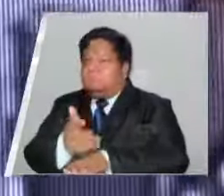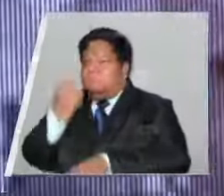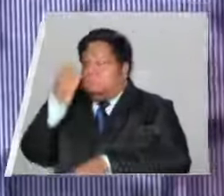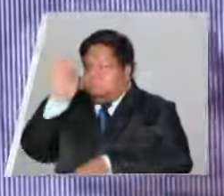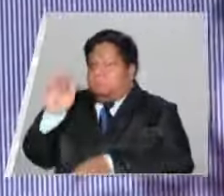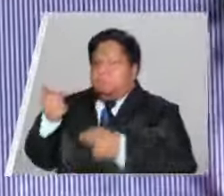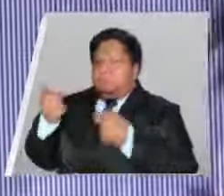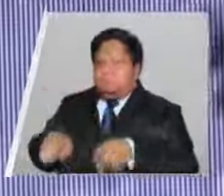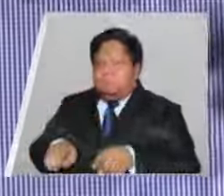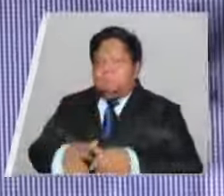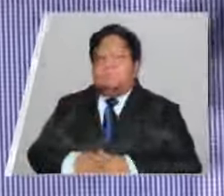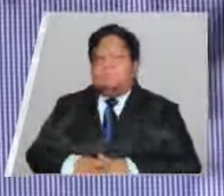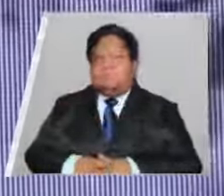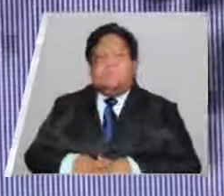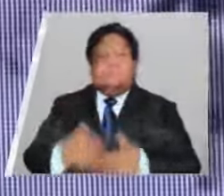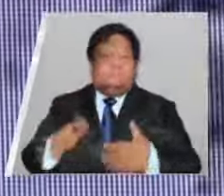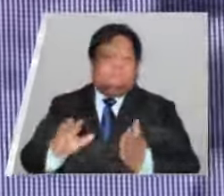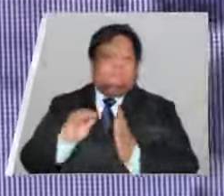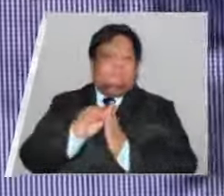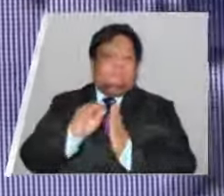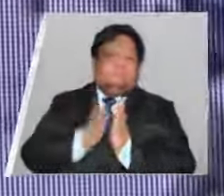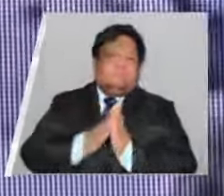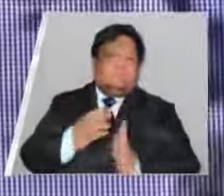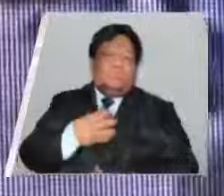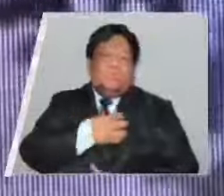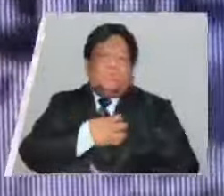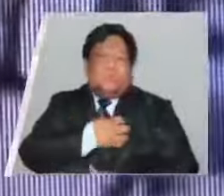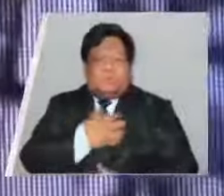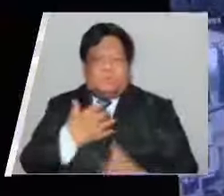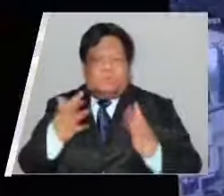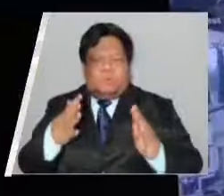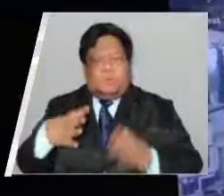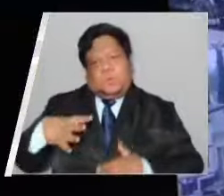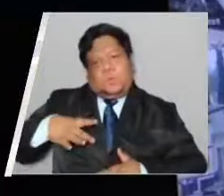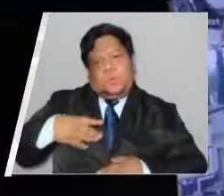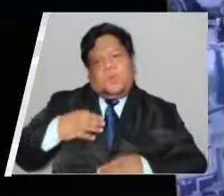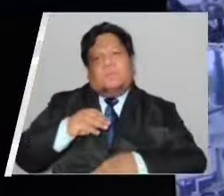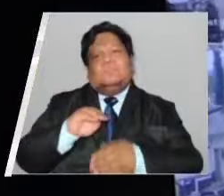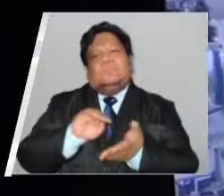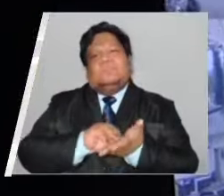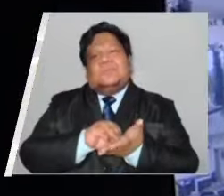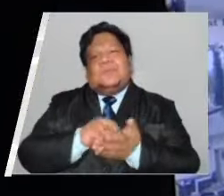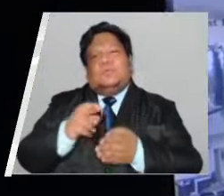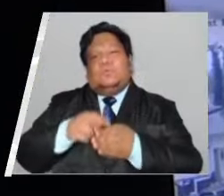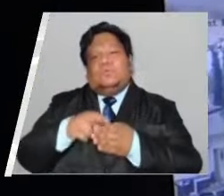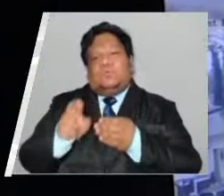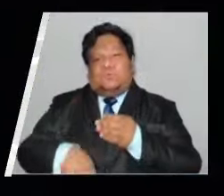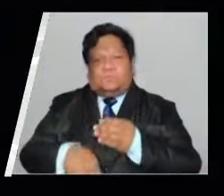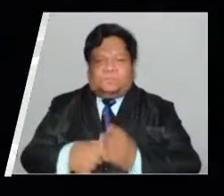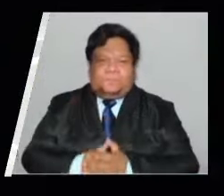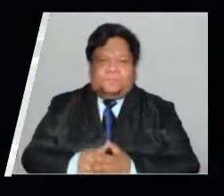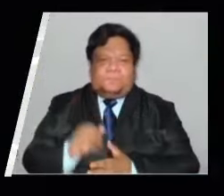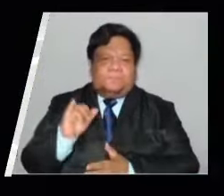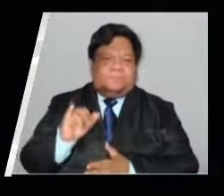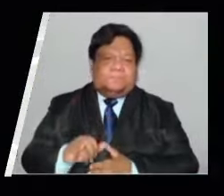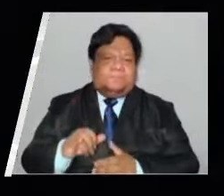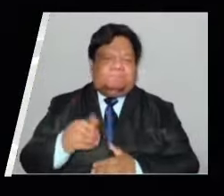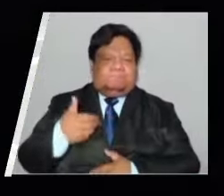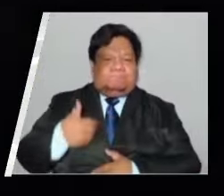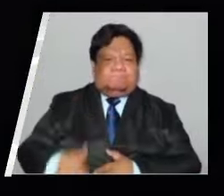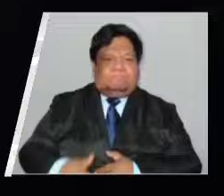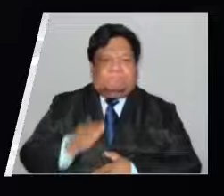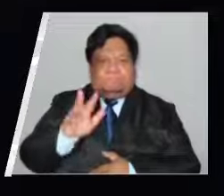na ang insidente at hinihintay pa ang medical result ng biktima. Para sa GMA Integrated News,